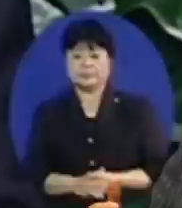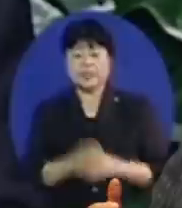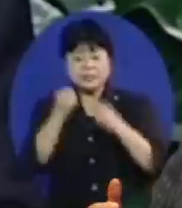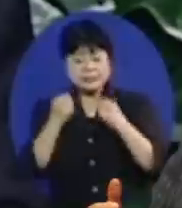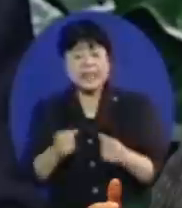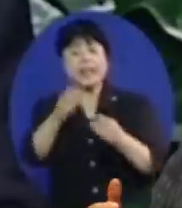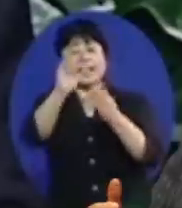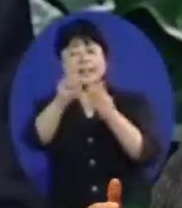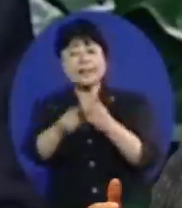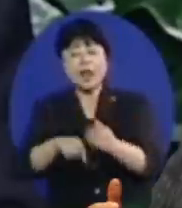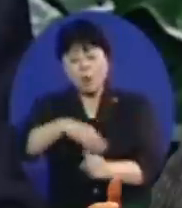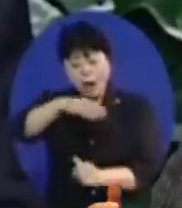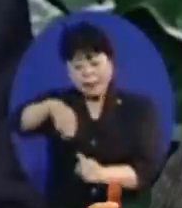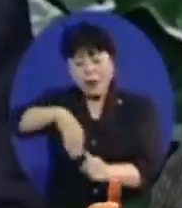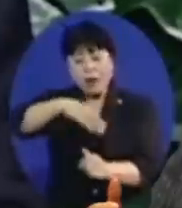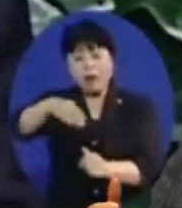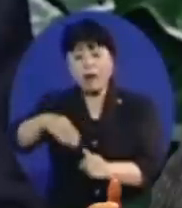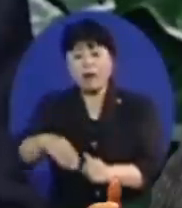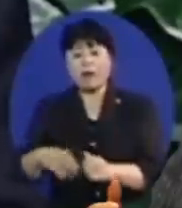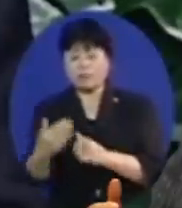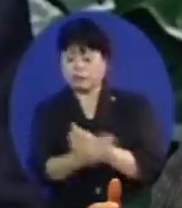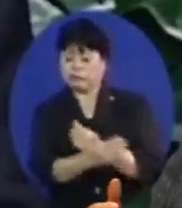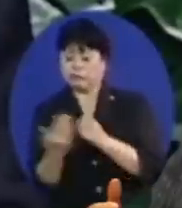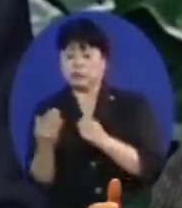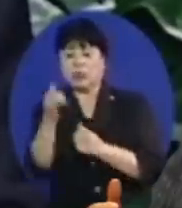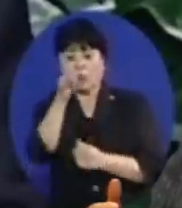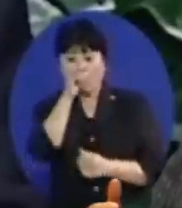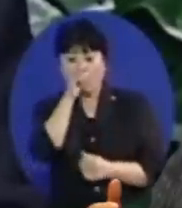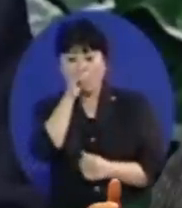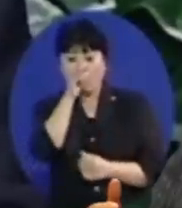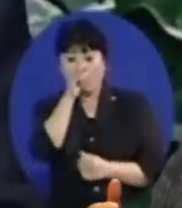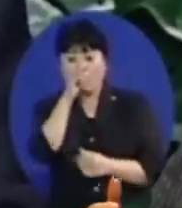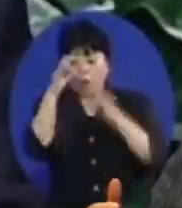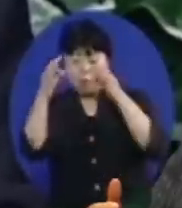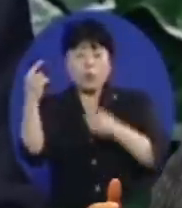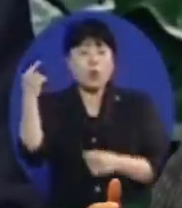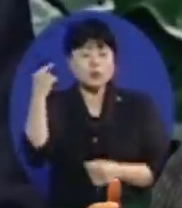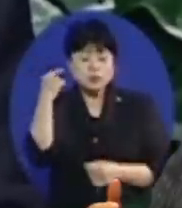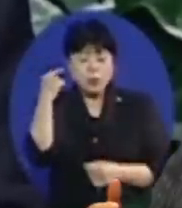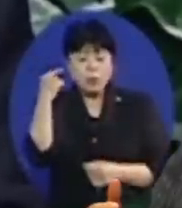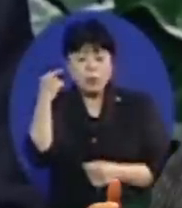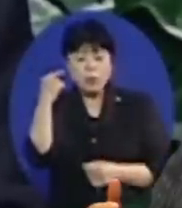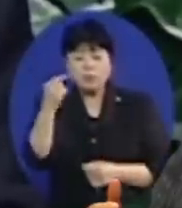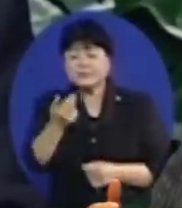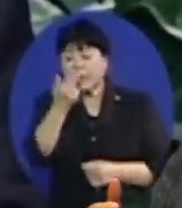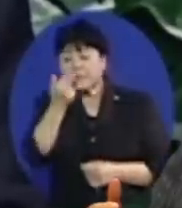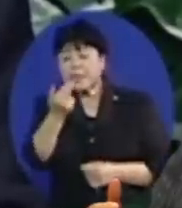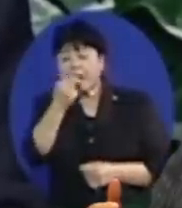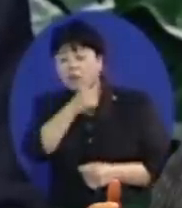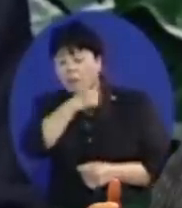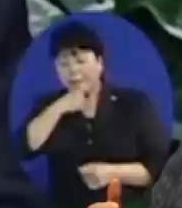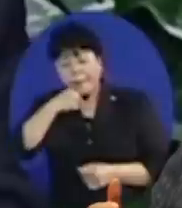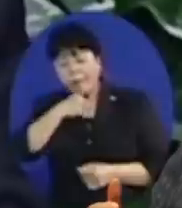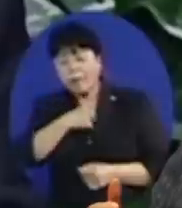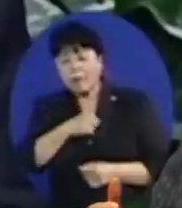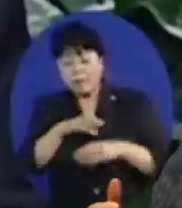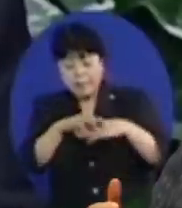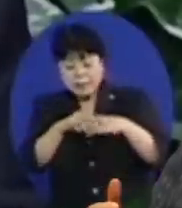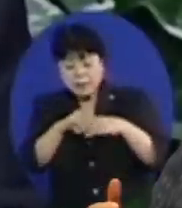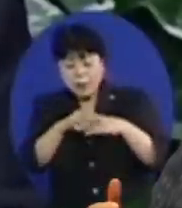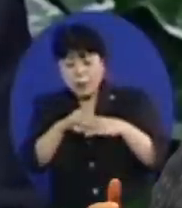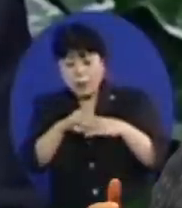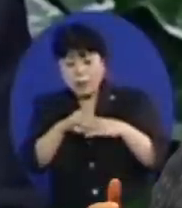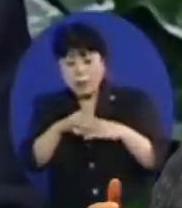사는데 환경은 우리를 둘러싸고 있습니다. 보고 듣고 냄새 맡고 맛보고 만져보는 이